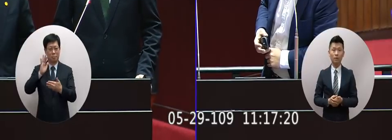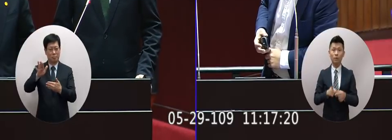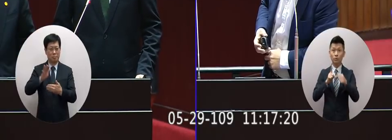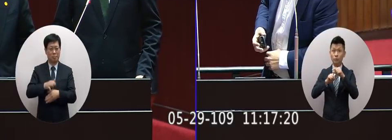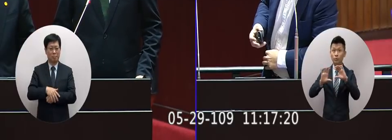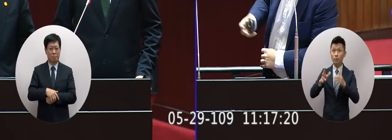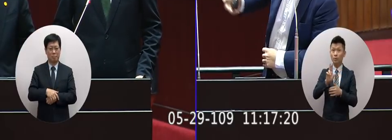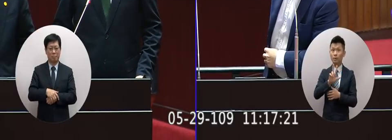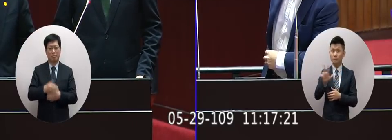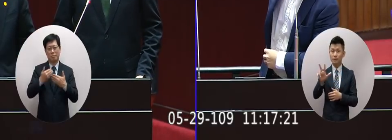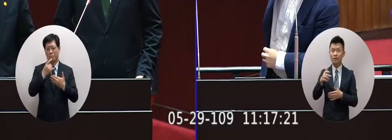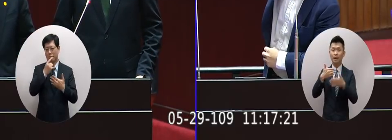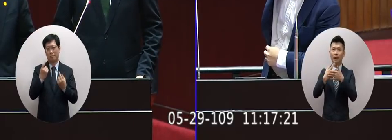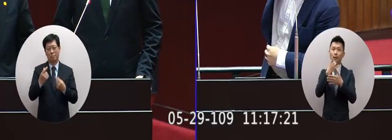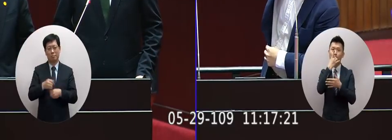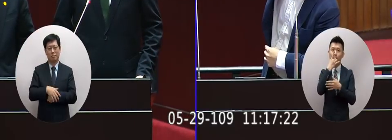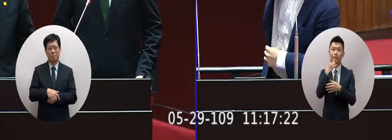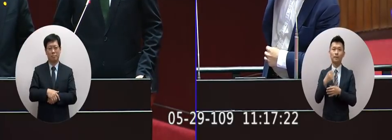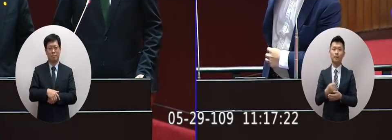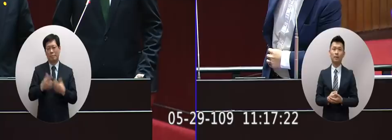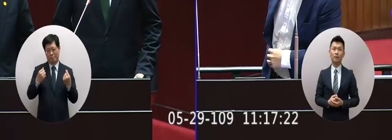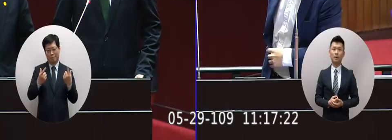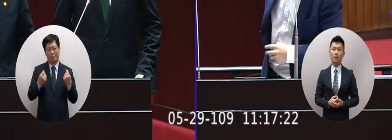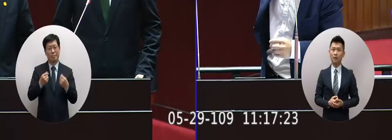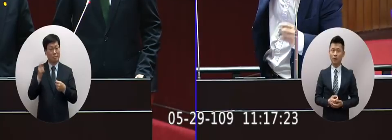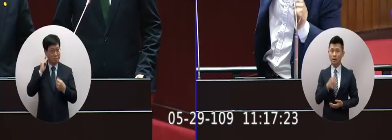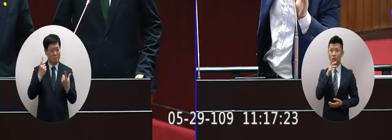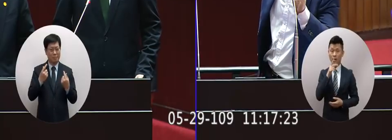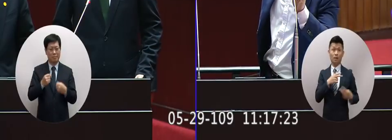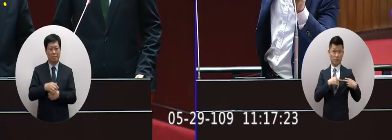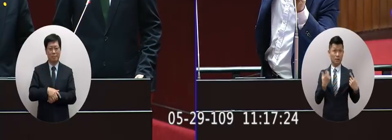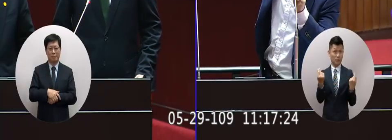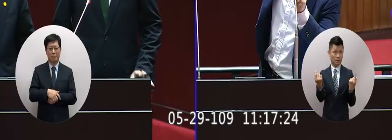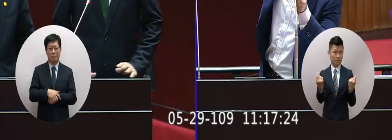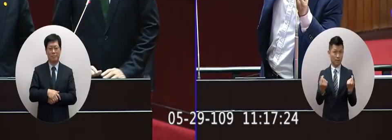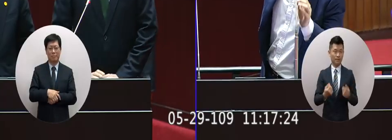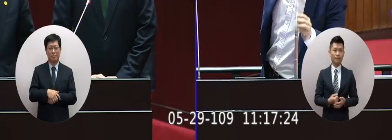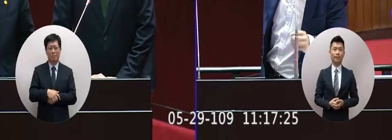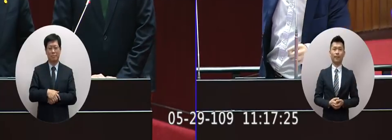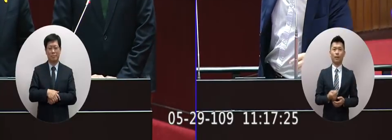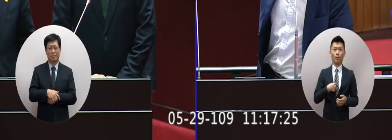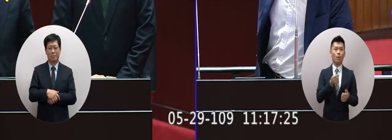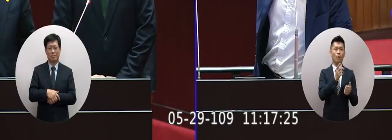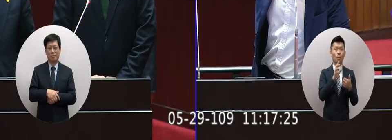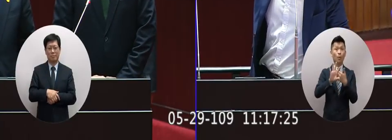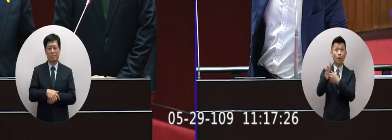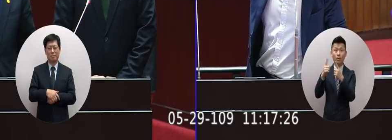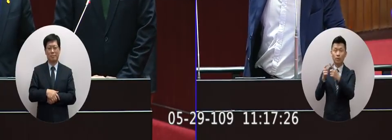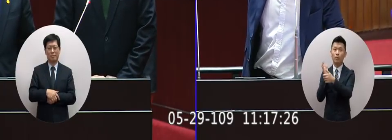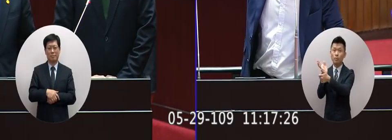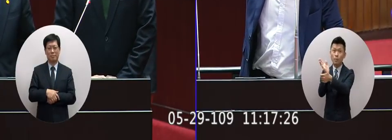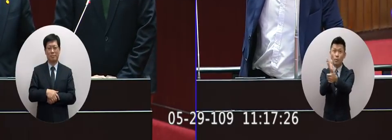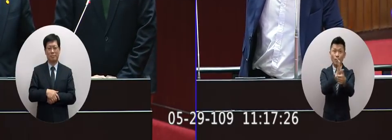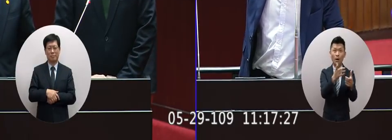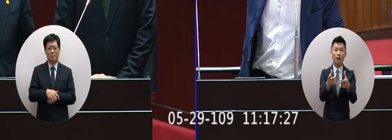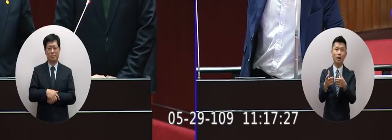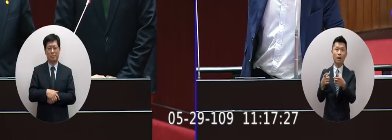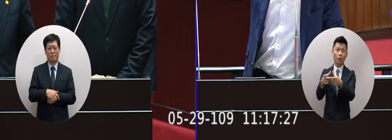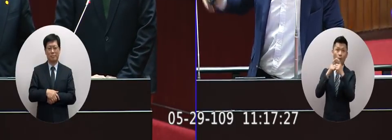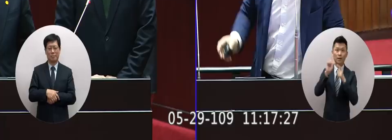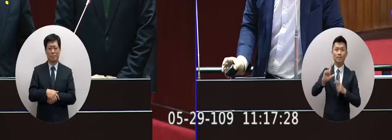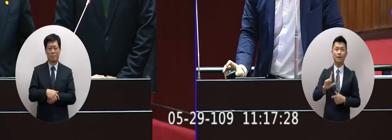的那个汉语拼音， 没关系的，你看到什么念什么。 做菜， 也是念菜啊。这我吼问十个外国人，十一个搞我印凯